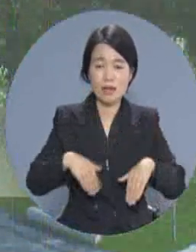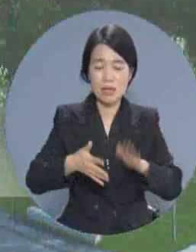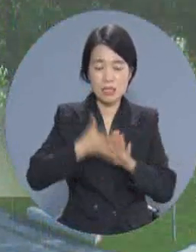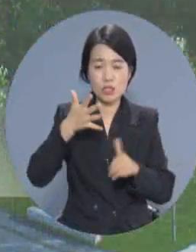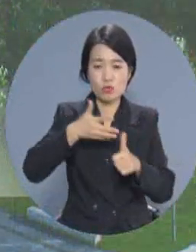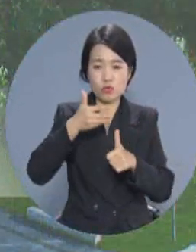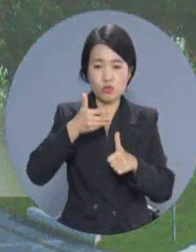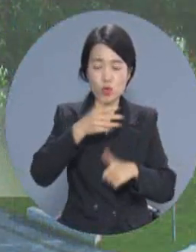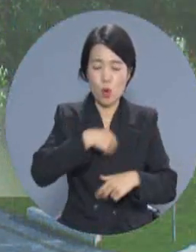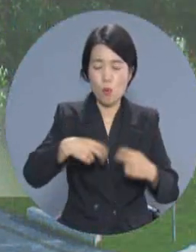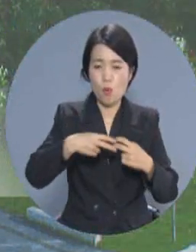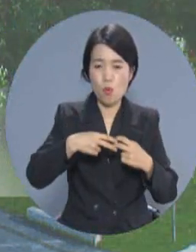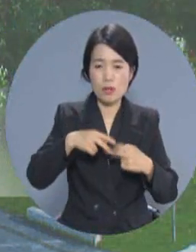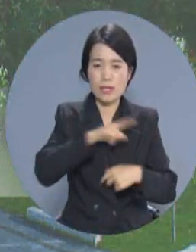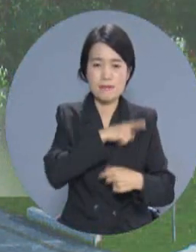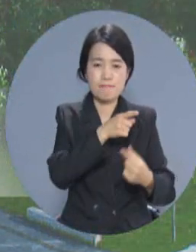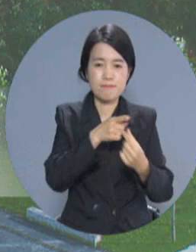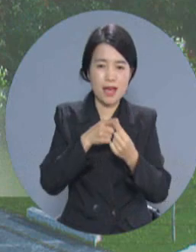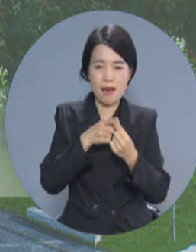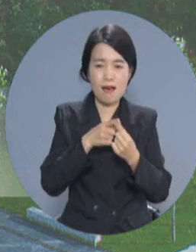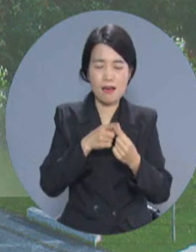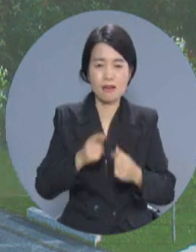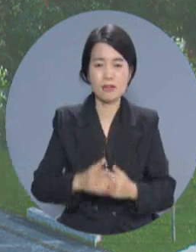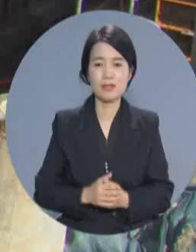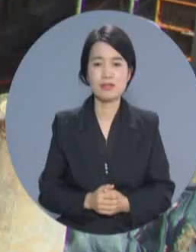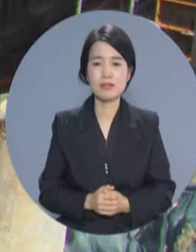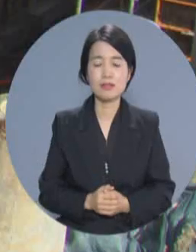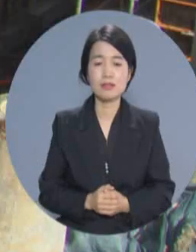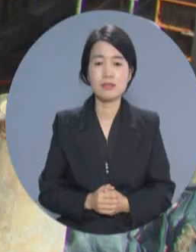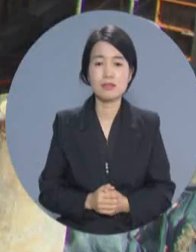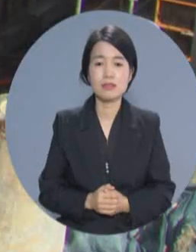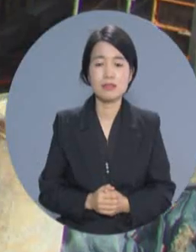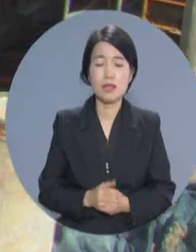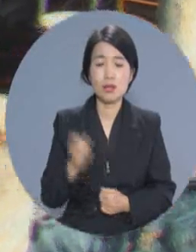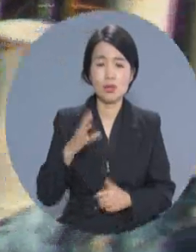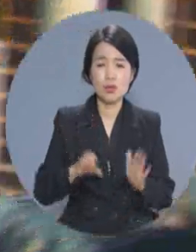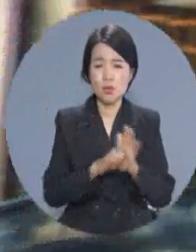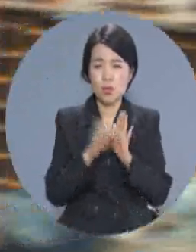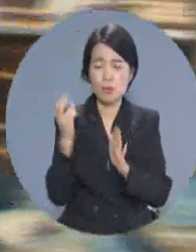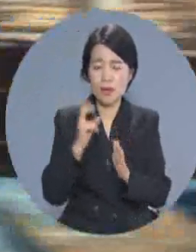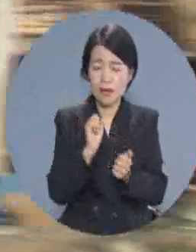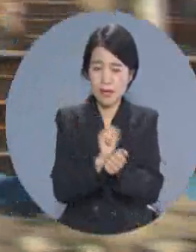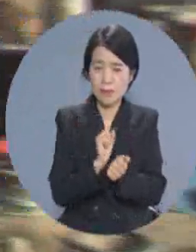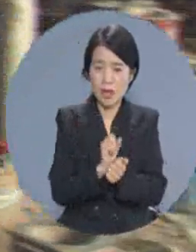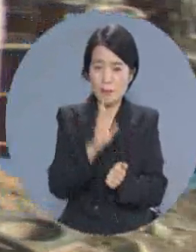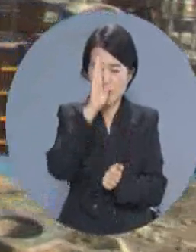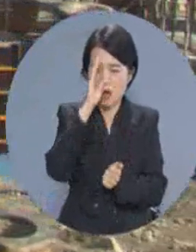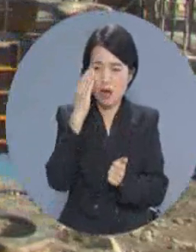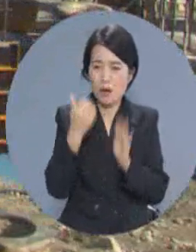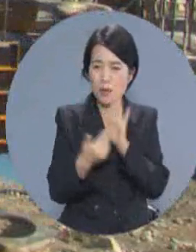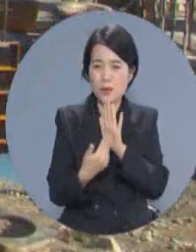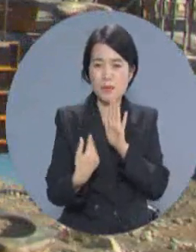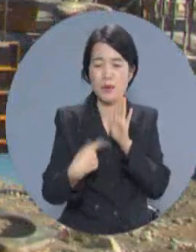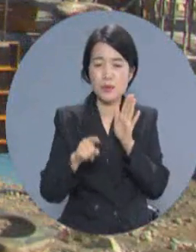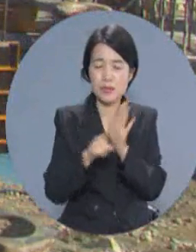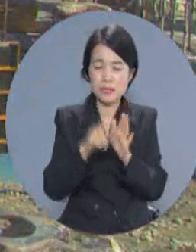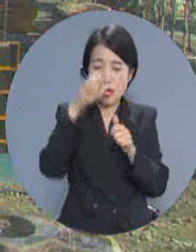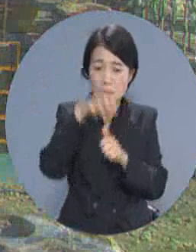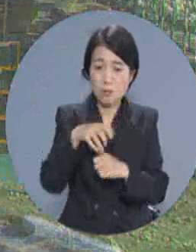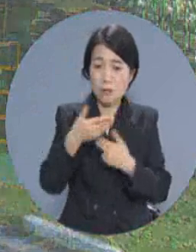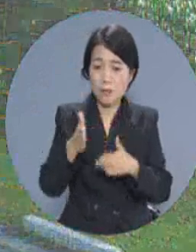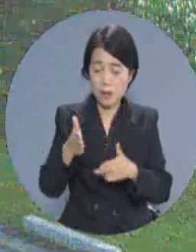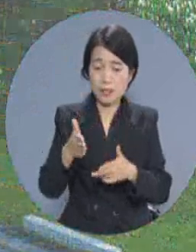시군 보건소 가운데는 최대 규모를 자랑하고 있습니다. 또 코로나19 등 감염병을 관리하기 위해 음압시설 등을